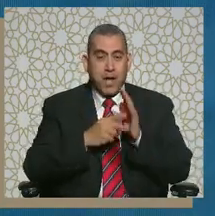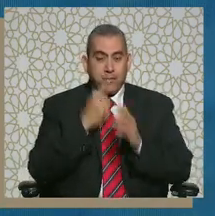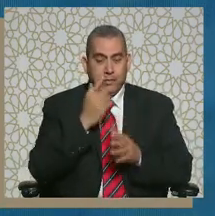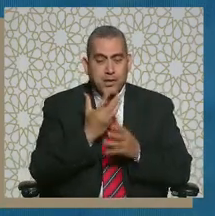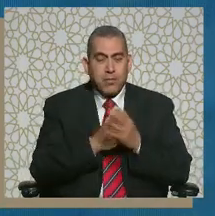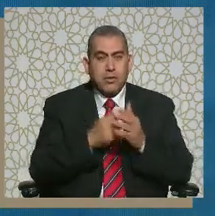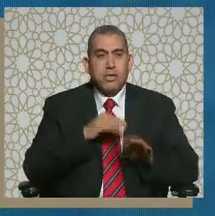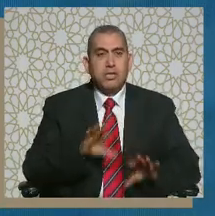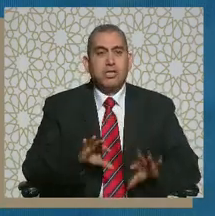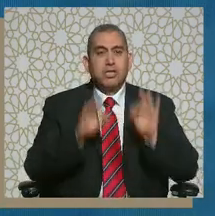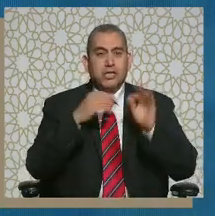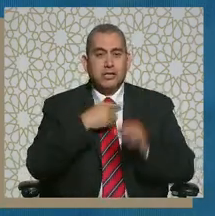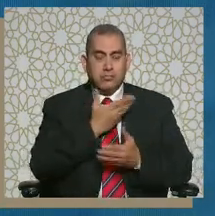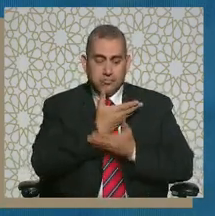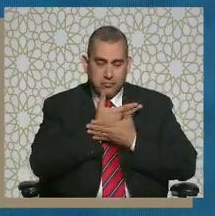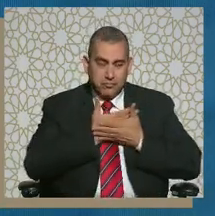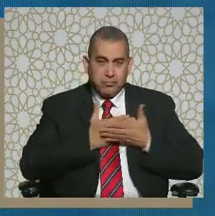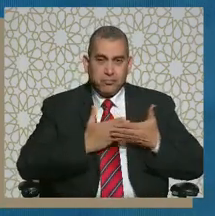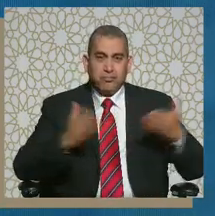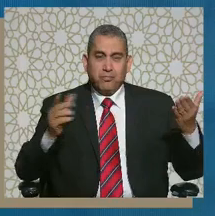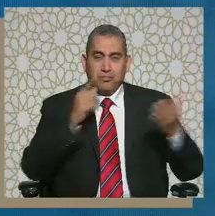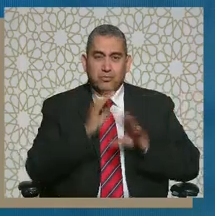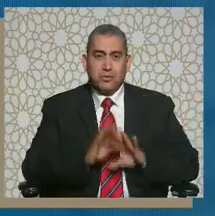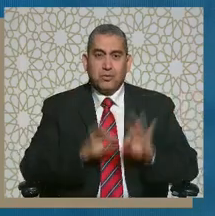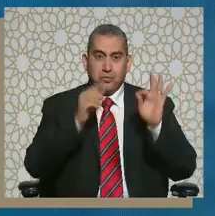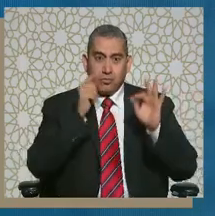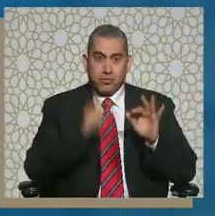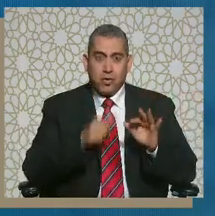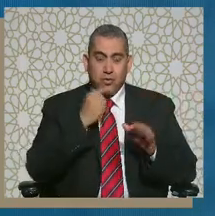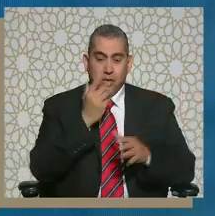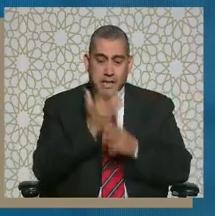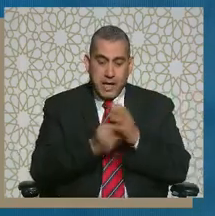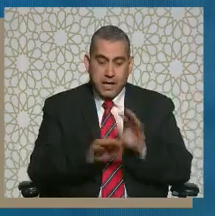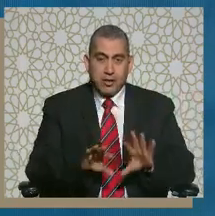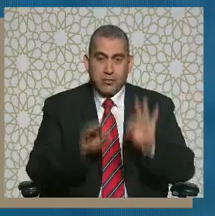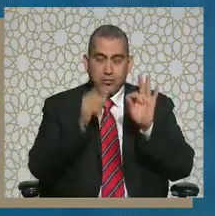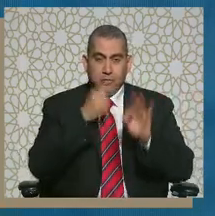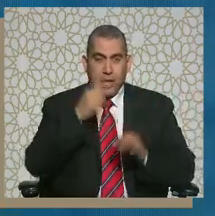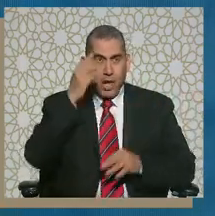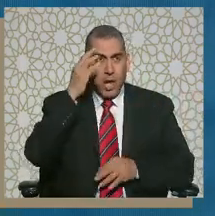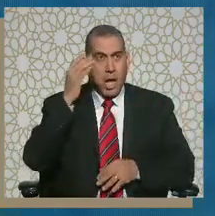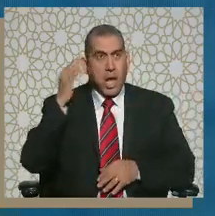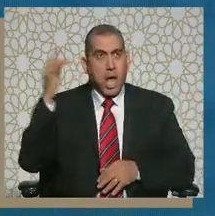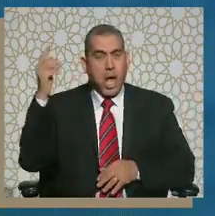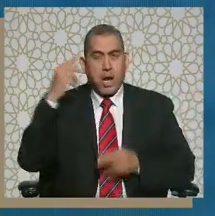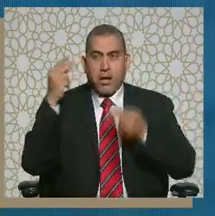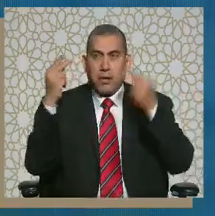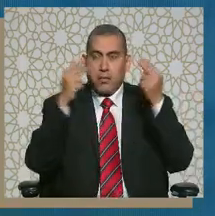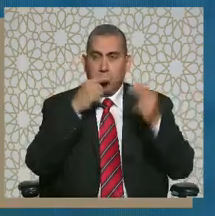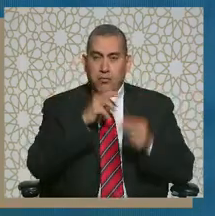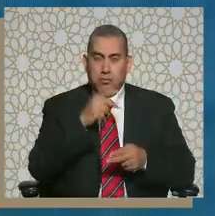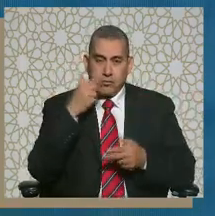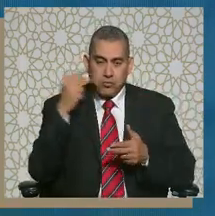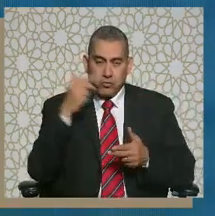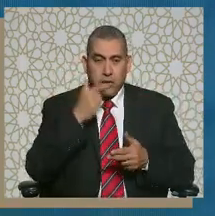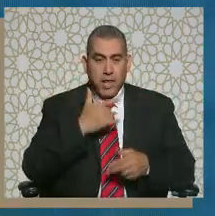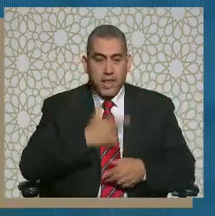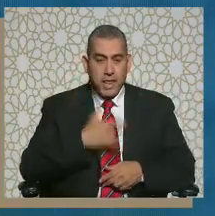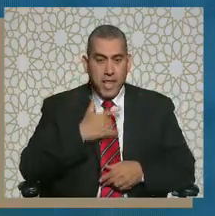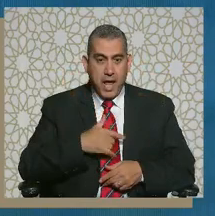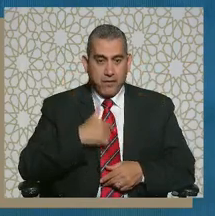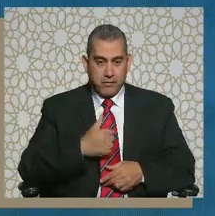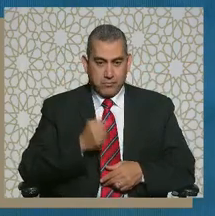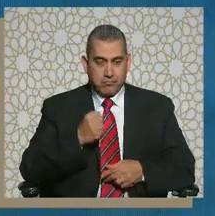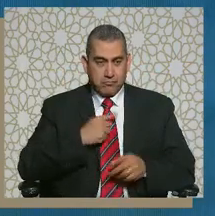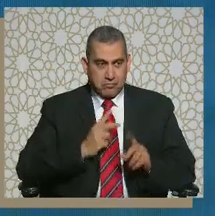من جديد ان التغيير والميلاد ده شيء من الخيال وطبعا النفس الاماره بالسوق بتعمل كده ليه